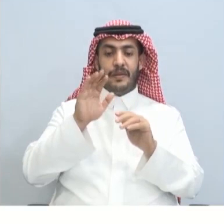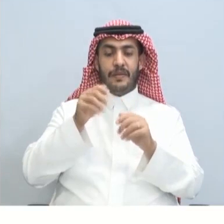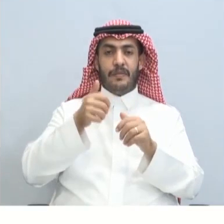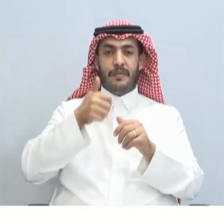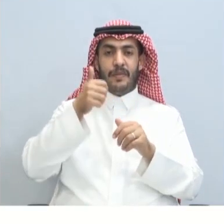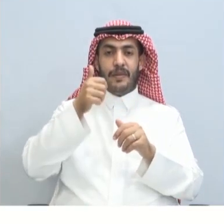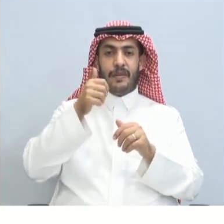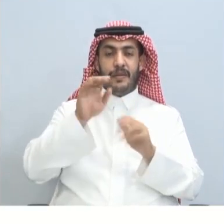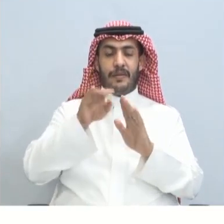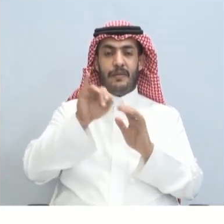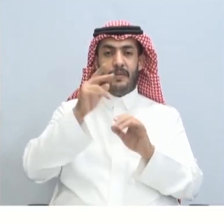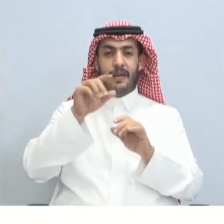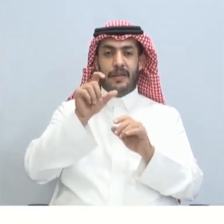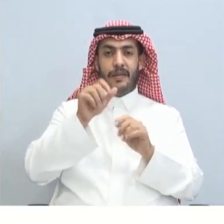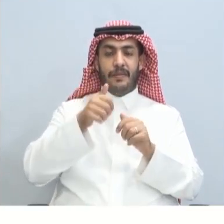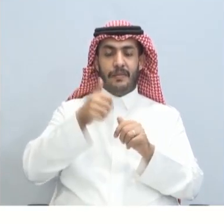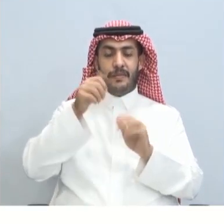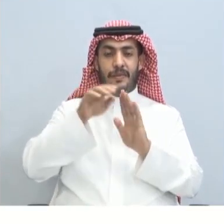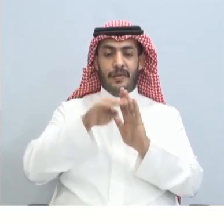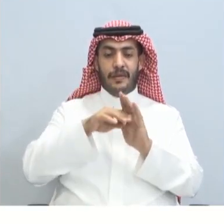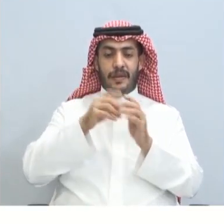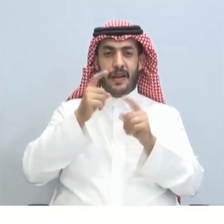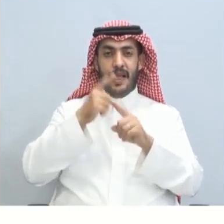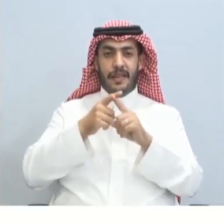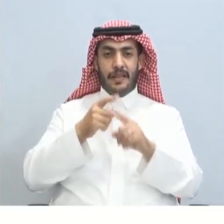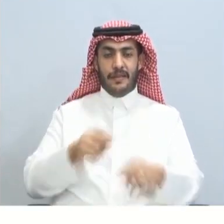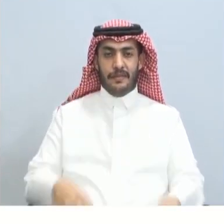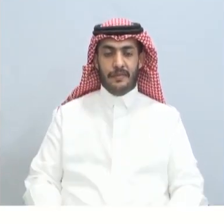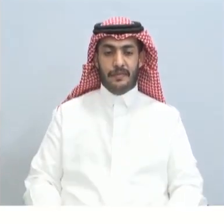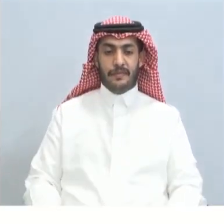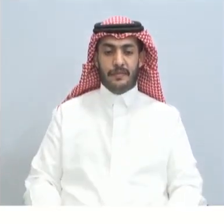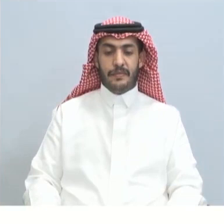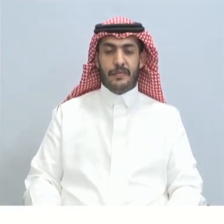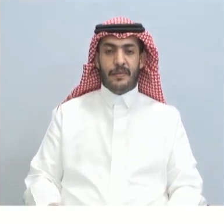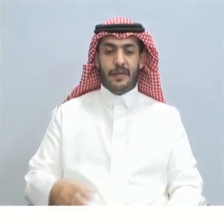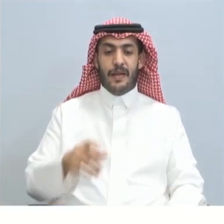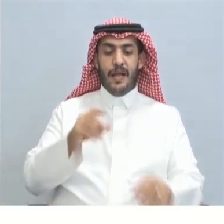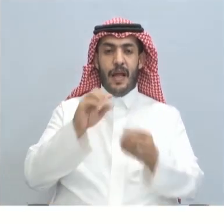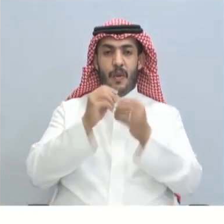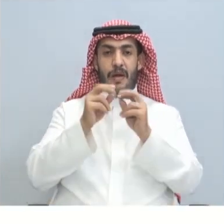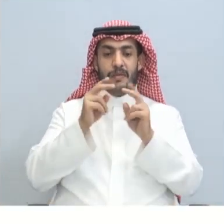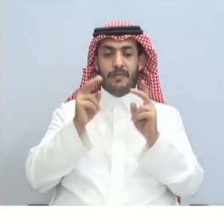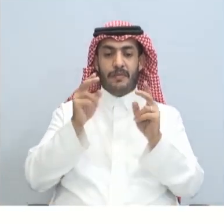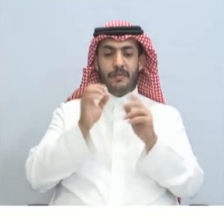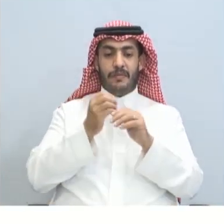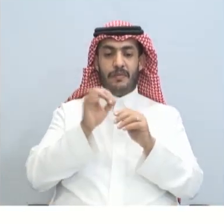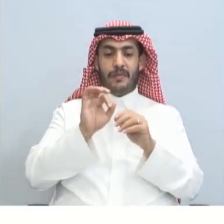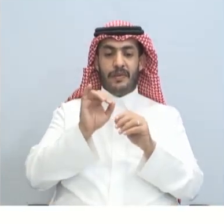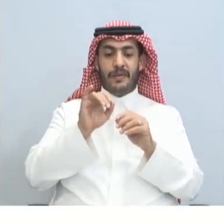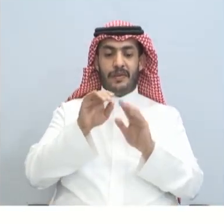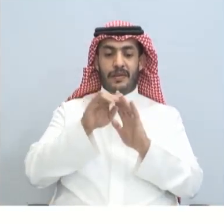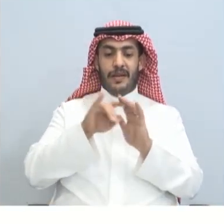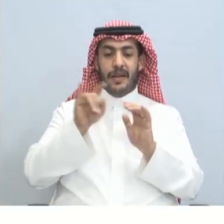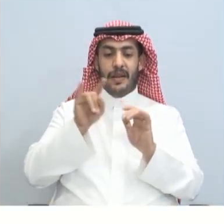تحدث بين المعادن المحتويه على الحديد اما بالنسبه لتعدد الالوان مثل البرورات